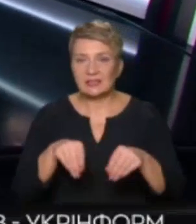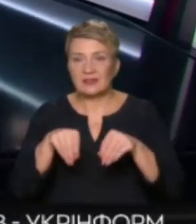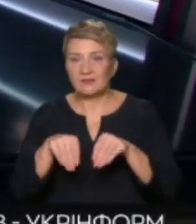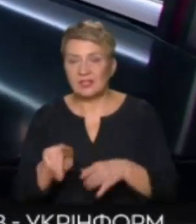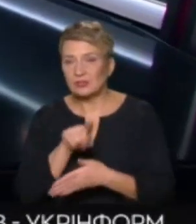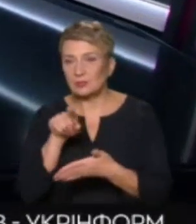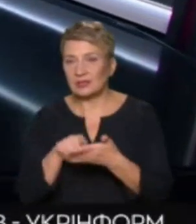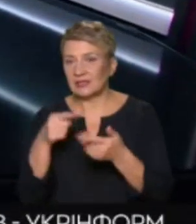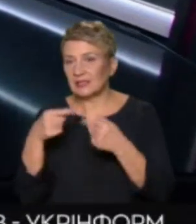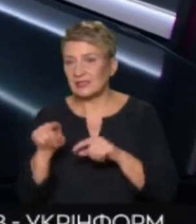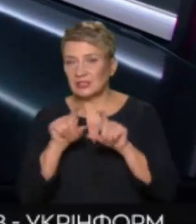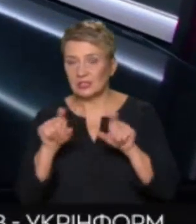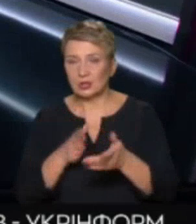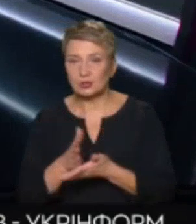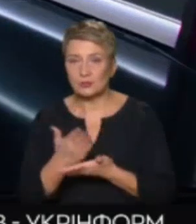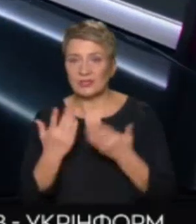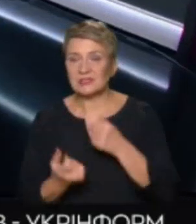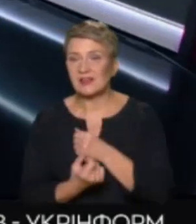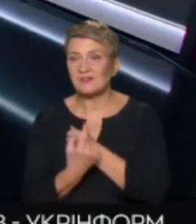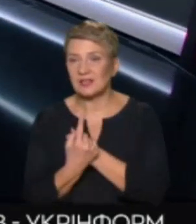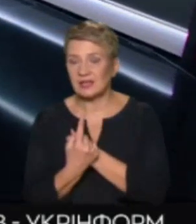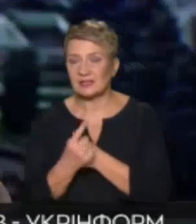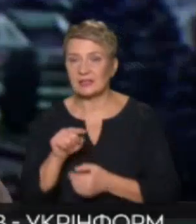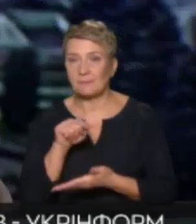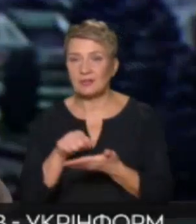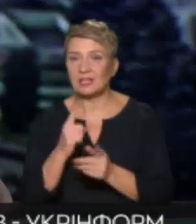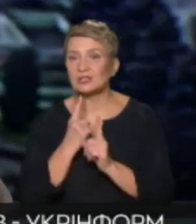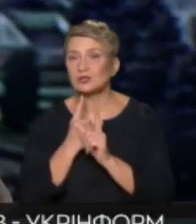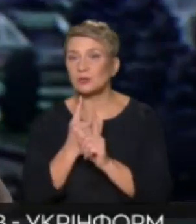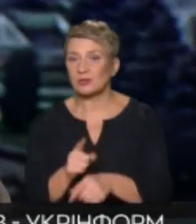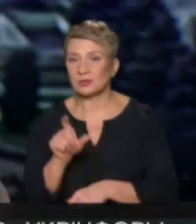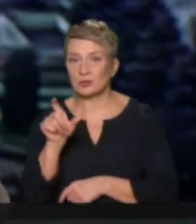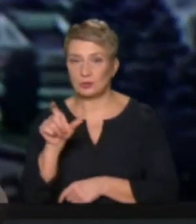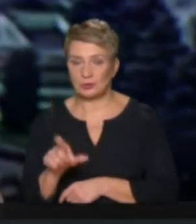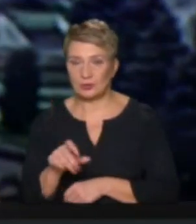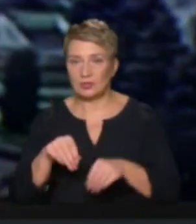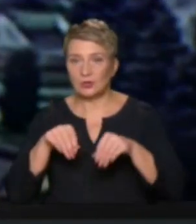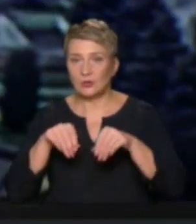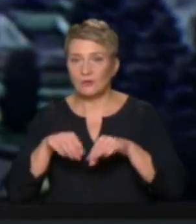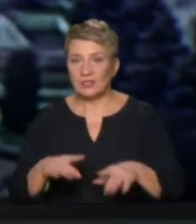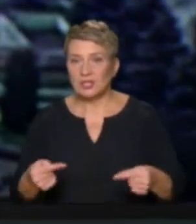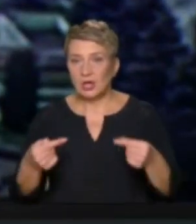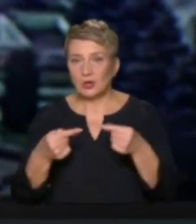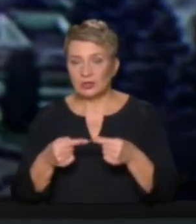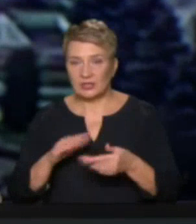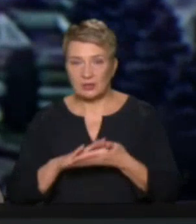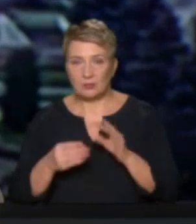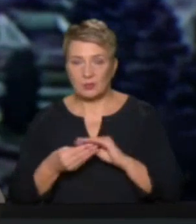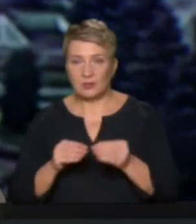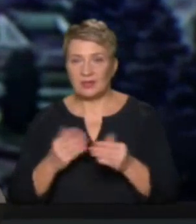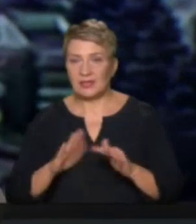якщо питання виникає, і супроводити людину до вирішення його конкретної проблеми або запропонувати